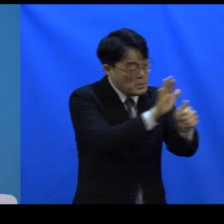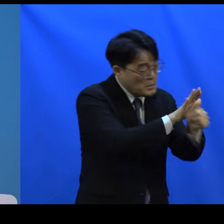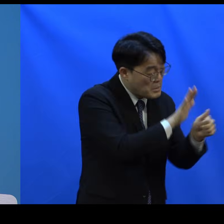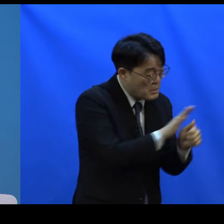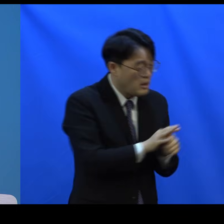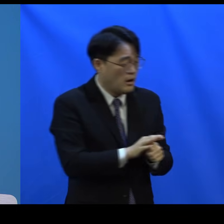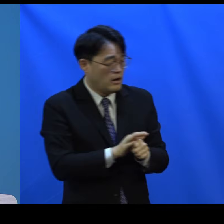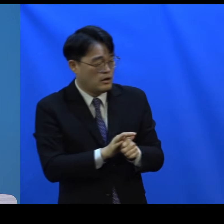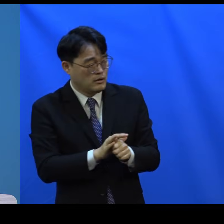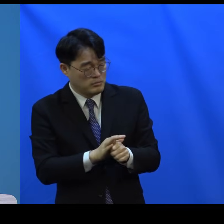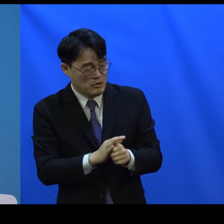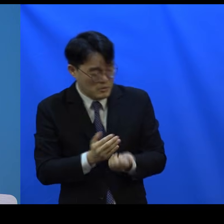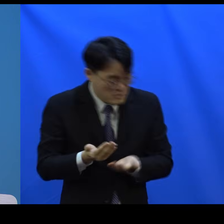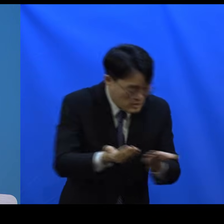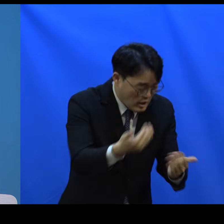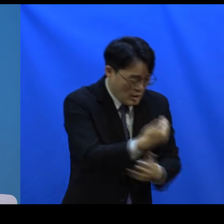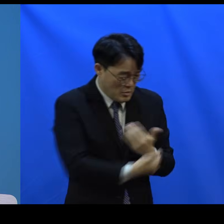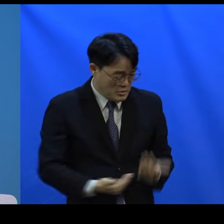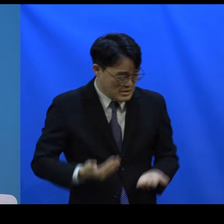사랑하는 게 먼저 와야 돼요.